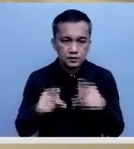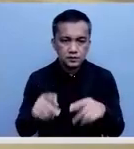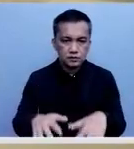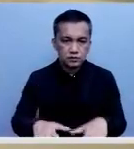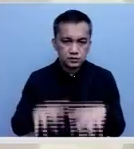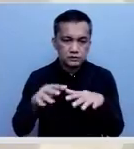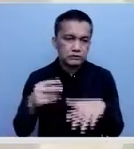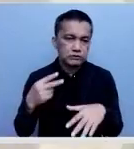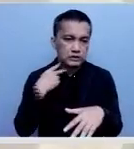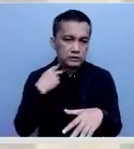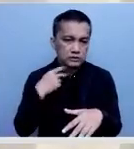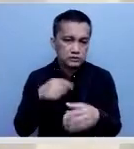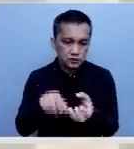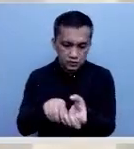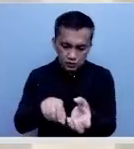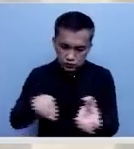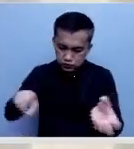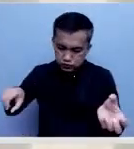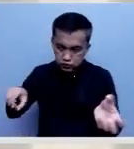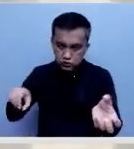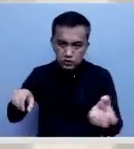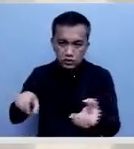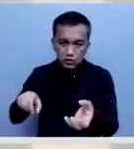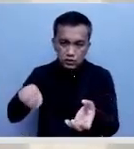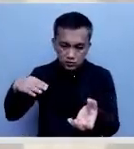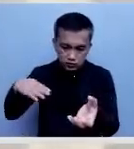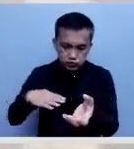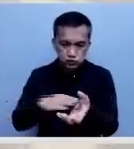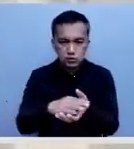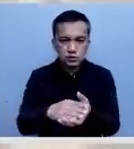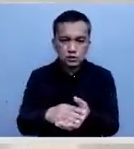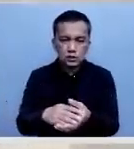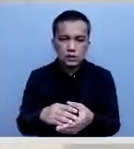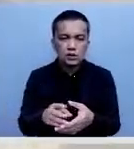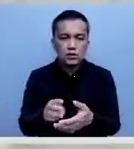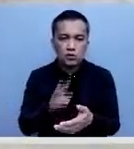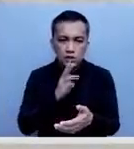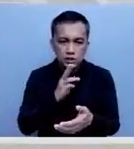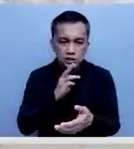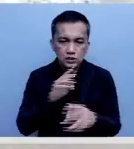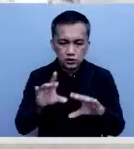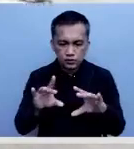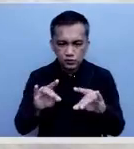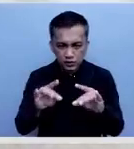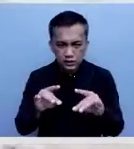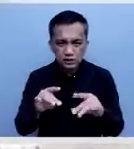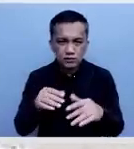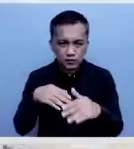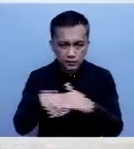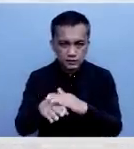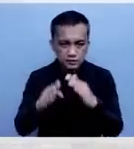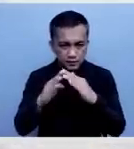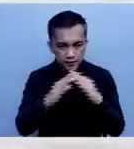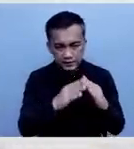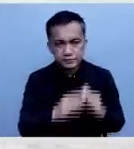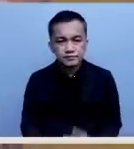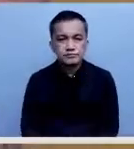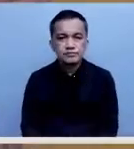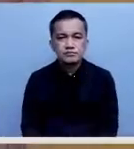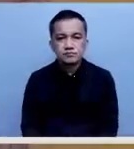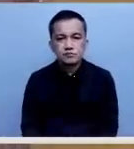baradong drainage. Kaya't kundi lupa o putik, tubig naman ang pumapasok sa bahay ng mga residente. Mag-level dito yung